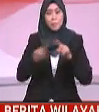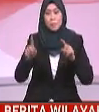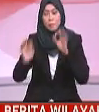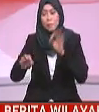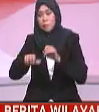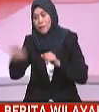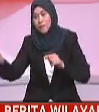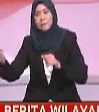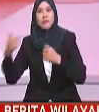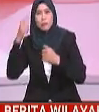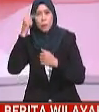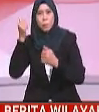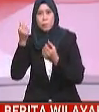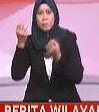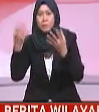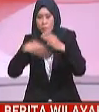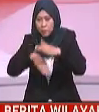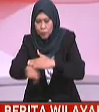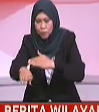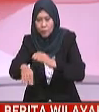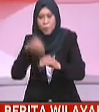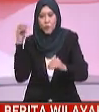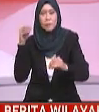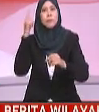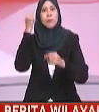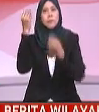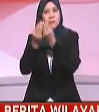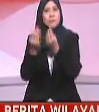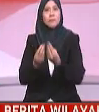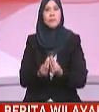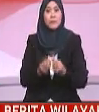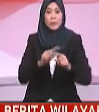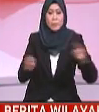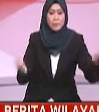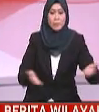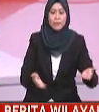satu hari. Ini tak ada, ini tak masuk. Jadi kita tahu sama ada